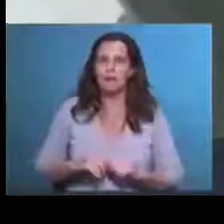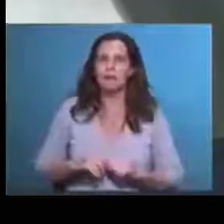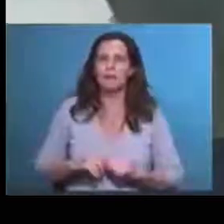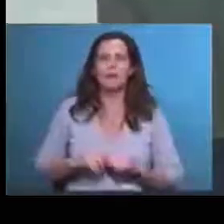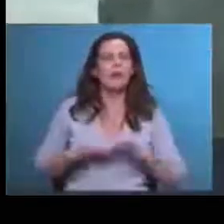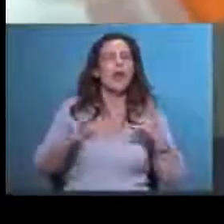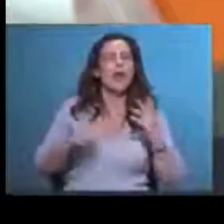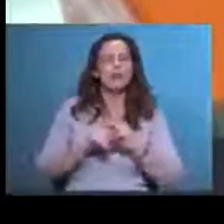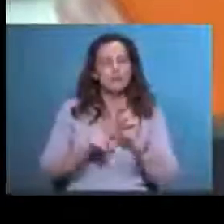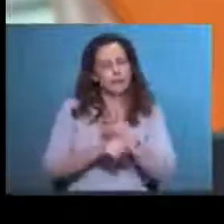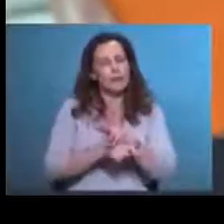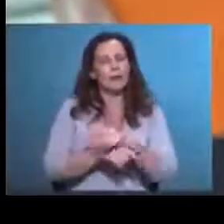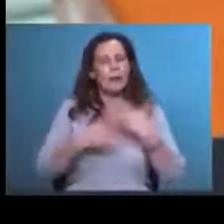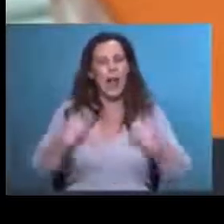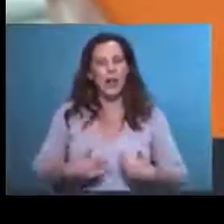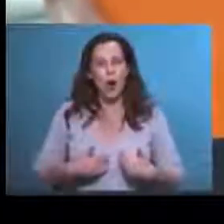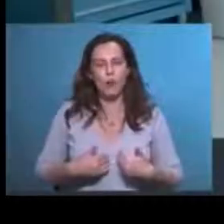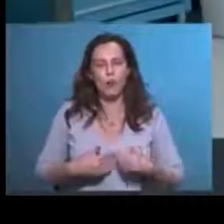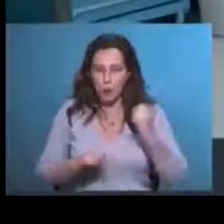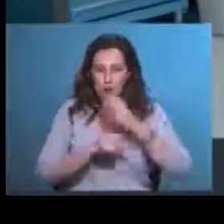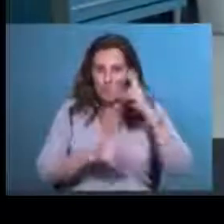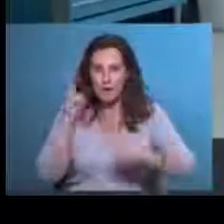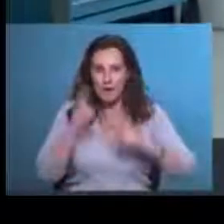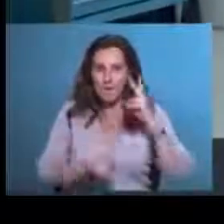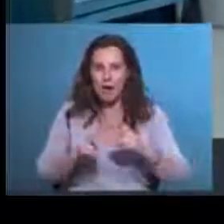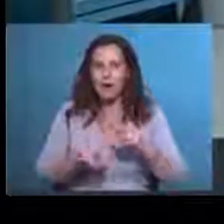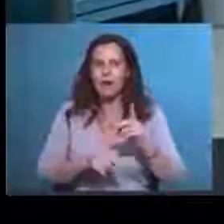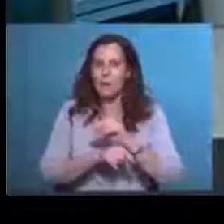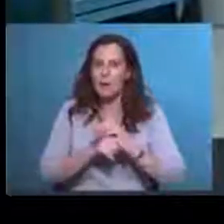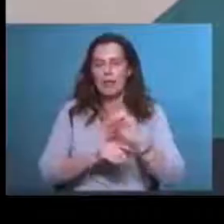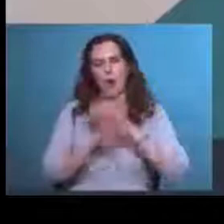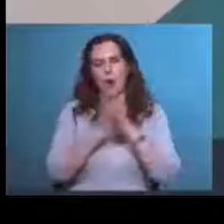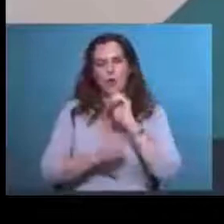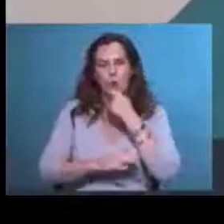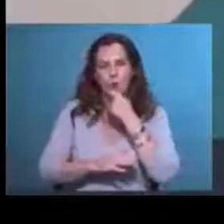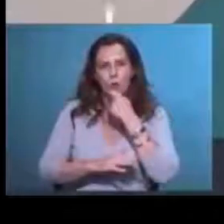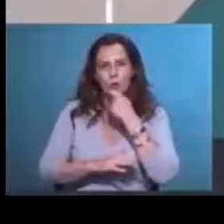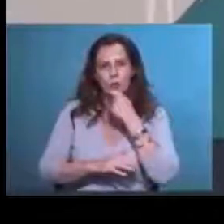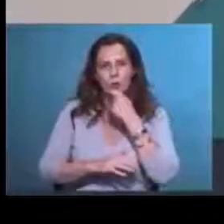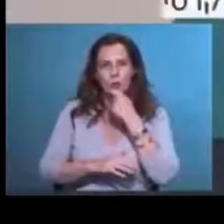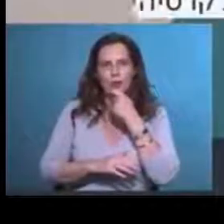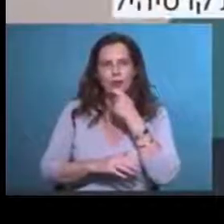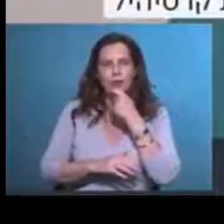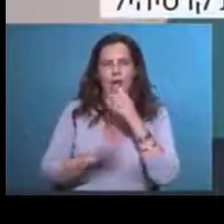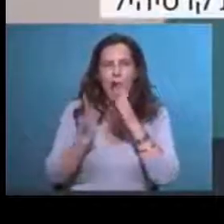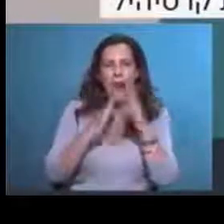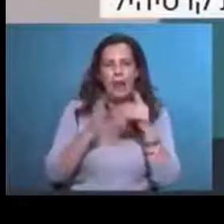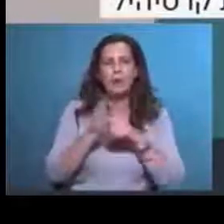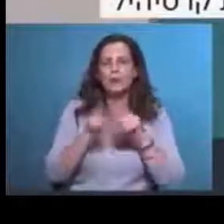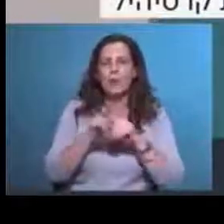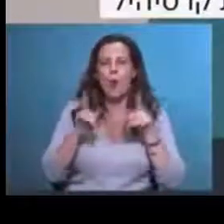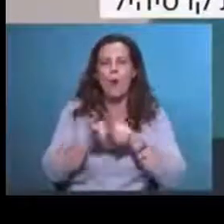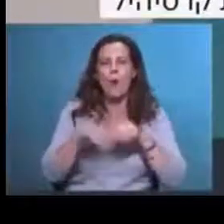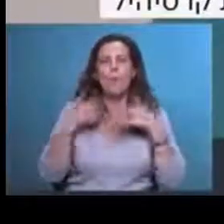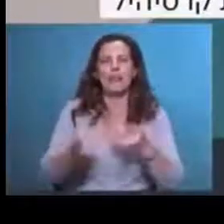המניפולציה הביולוגית שעושים לאלמוג כאן במפעל הזה היא בינתיים סודית. האלמוג משמש כמו מגנט, ממש כמו